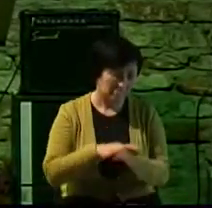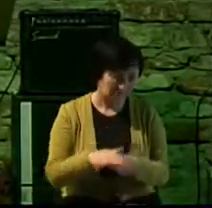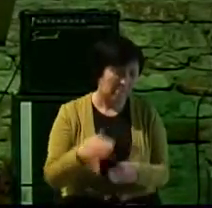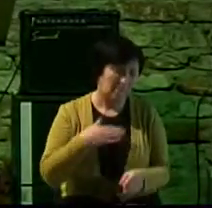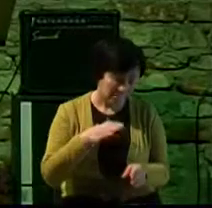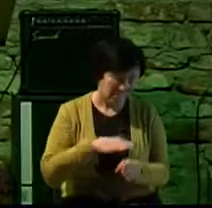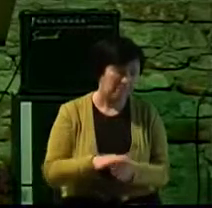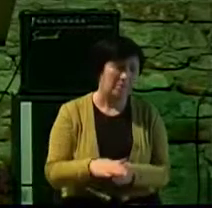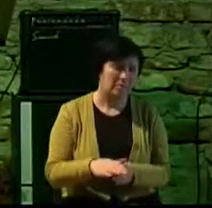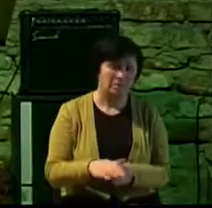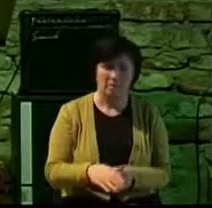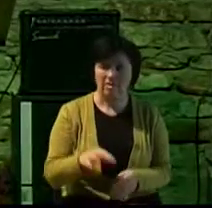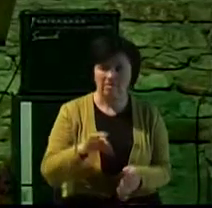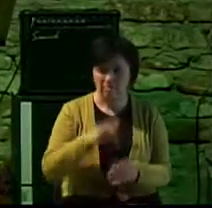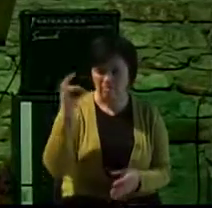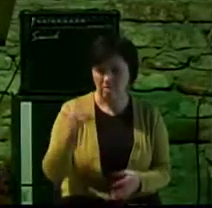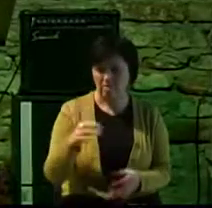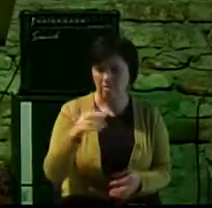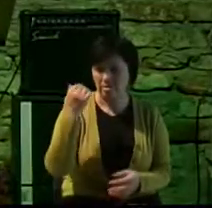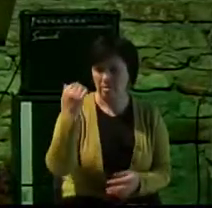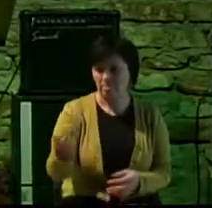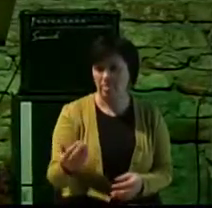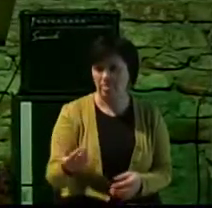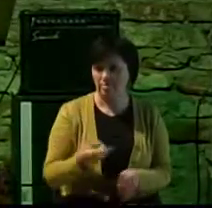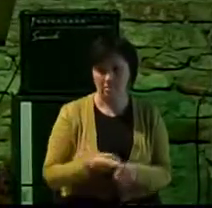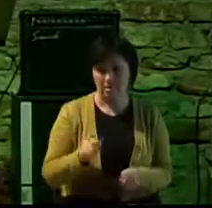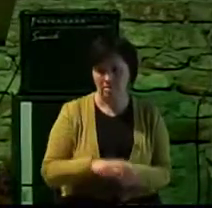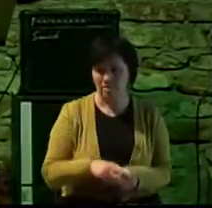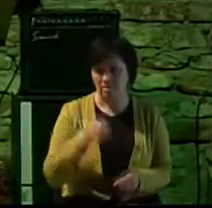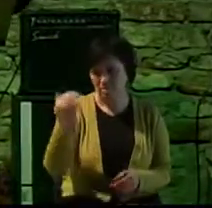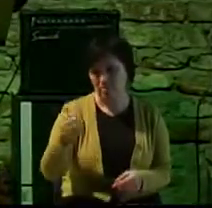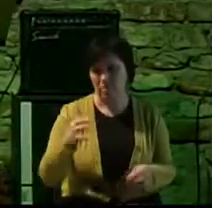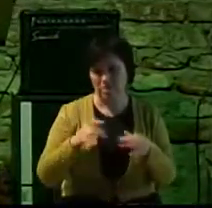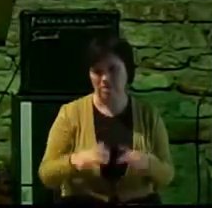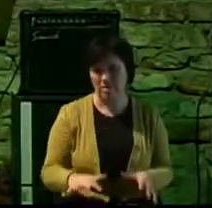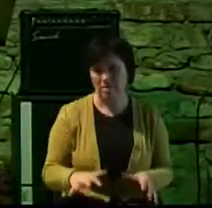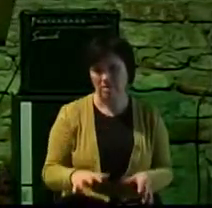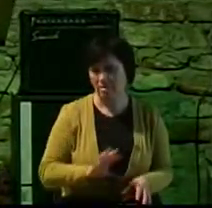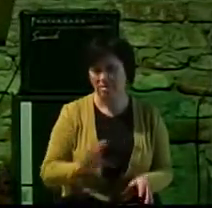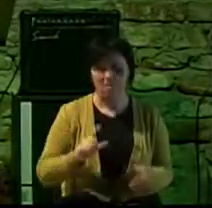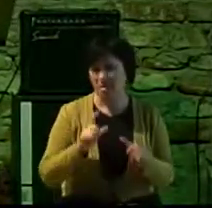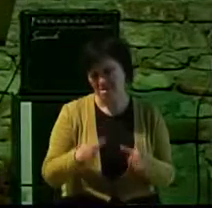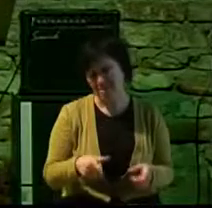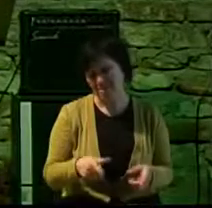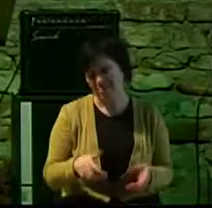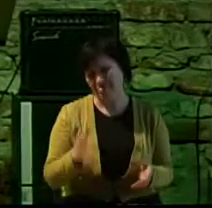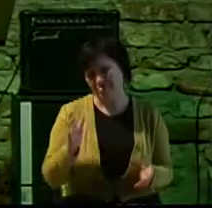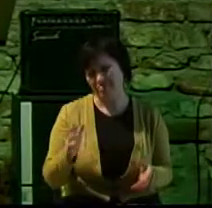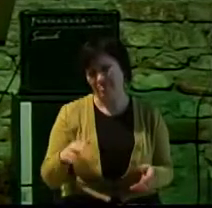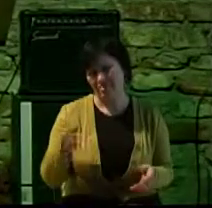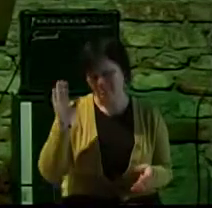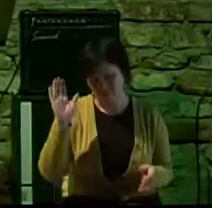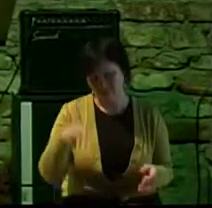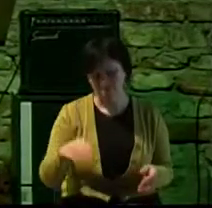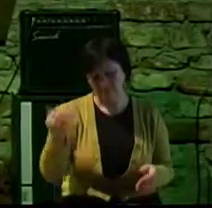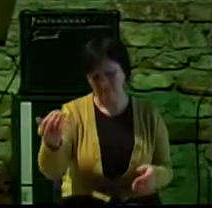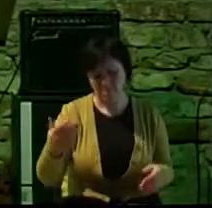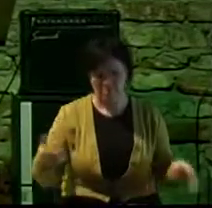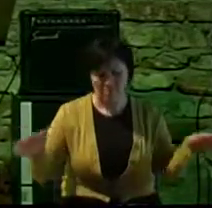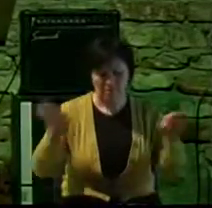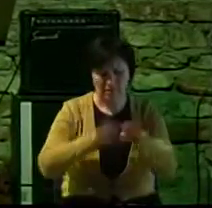сделал. Выбор остается за тобой, поэтому это твое дело. Не соглашаешься? Да благословит тебе